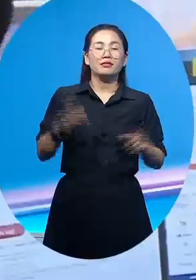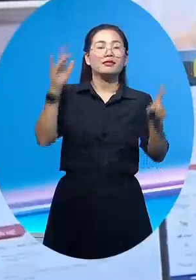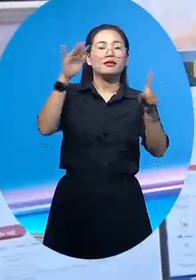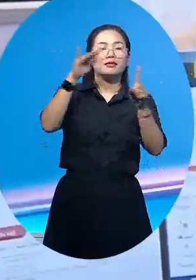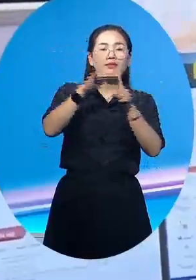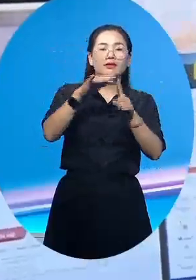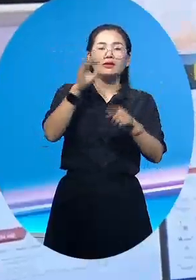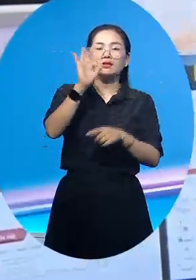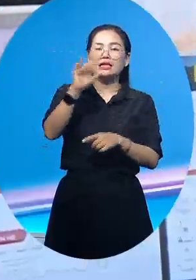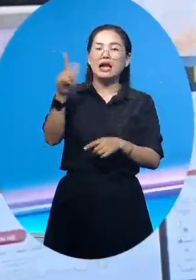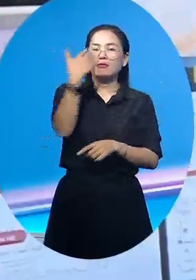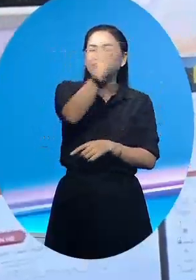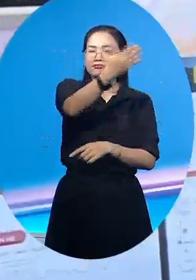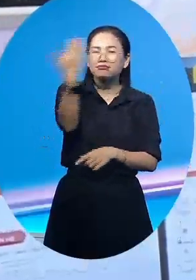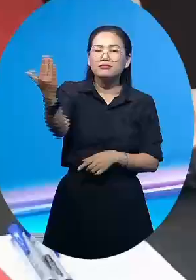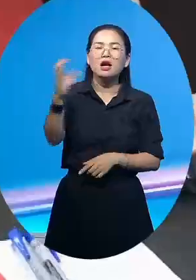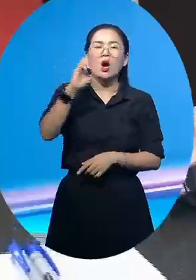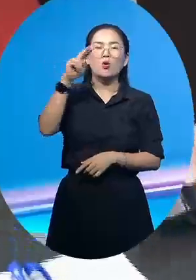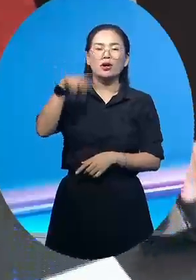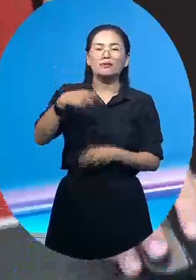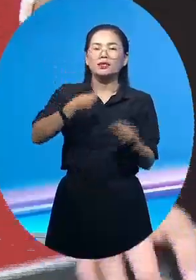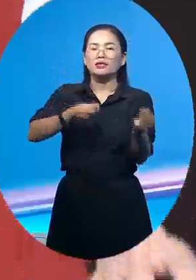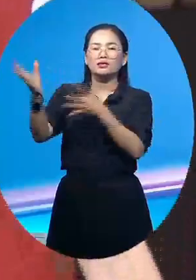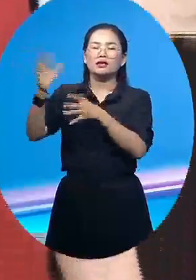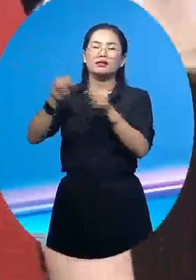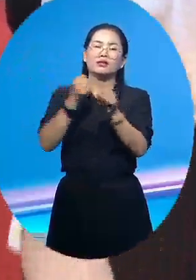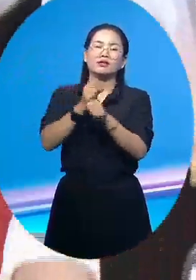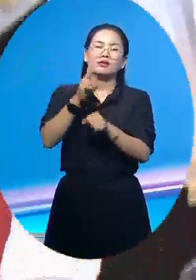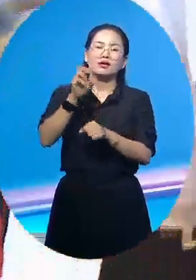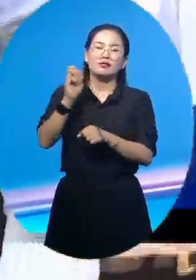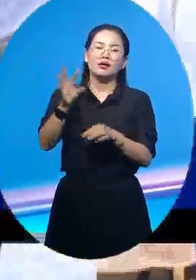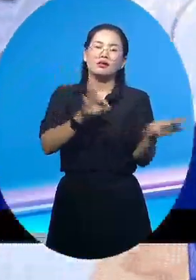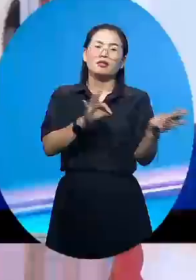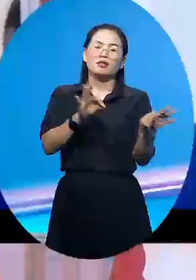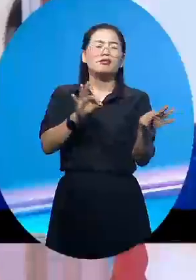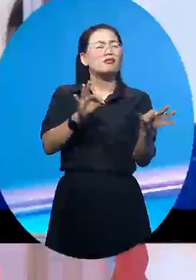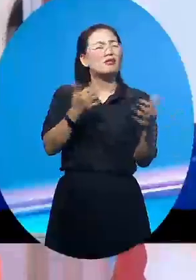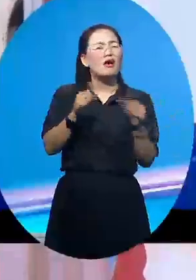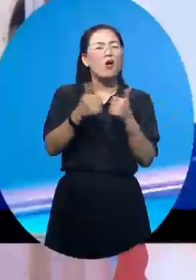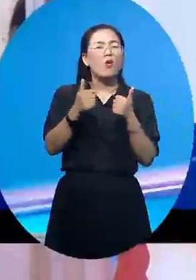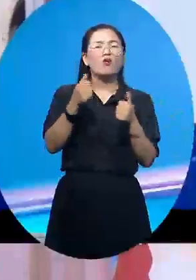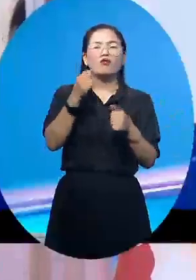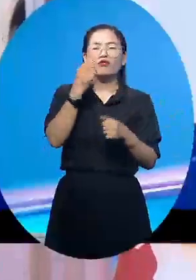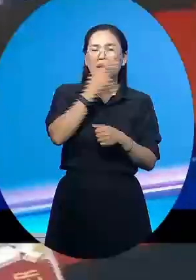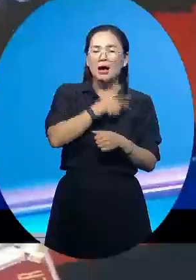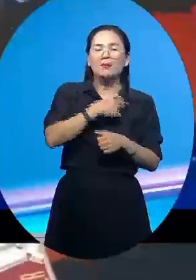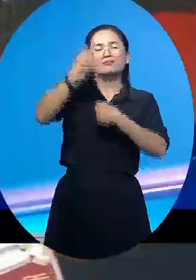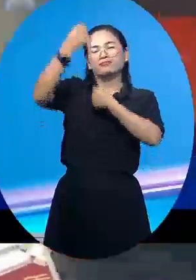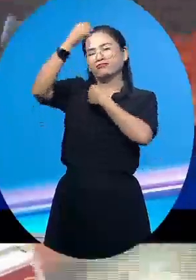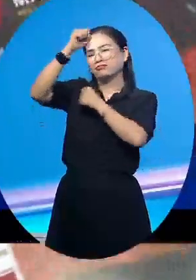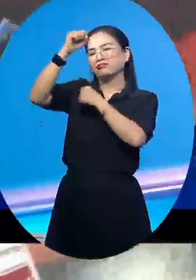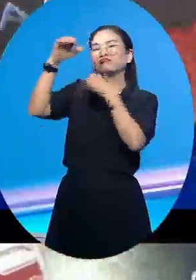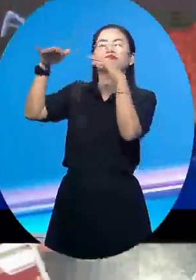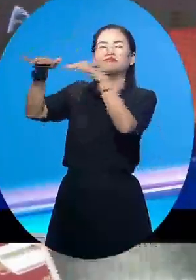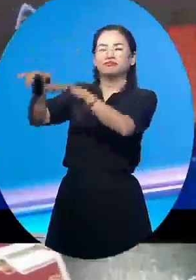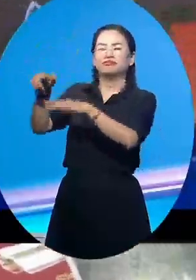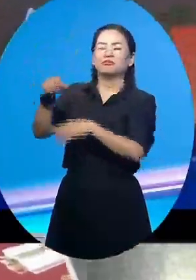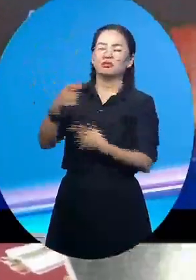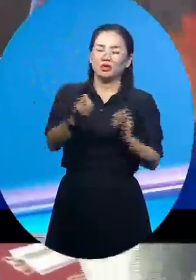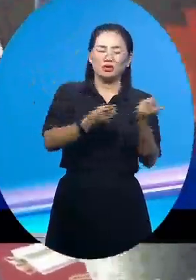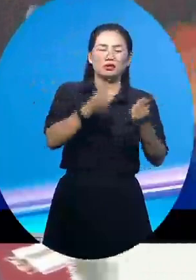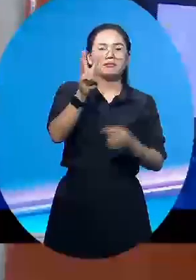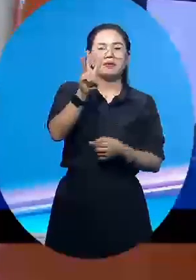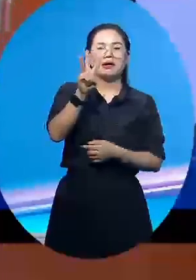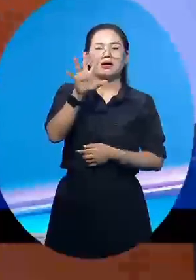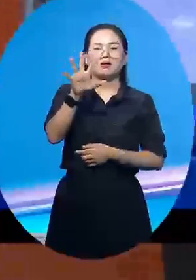nghiệp và sản xuất Việt Nam 2023 diễn ra đến hết ngày 23 tháng 6 tại tỉnh Bình Dương với sự tham gia của hơn 350 doanh